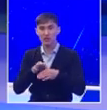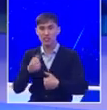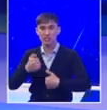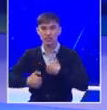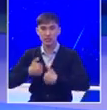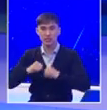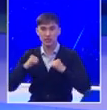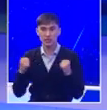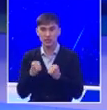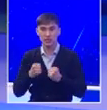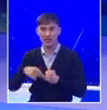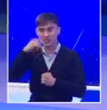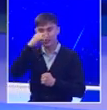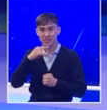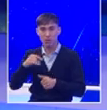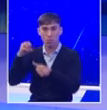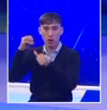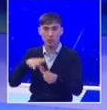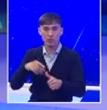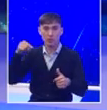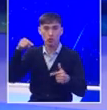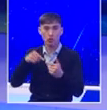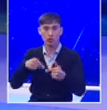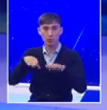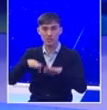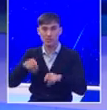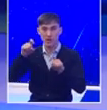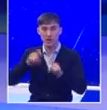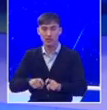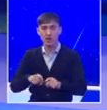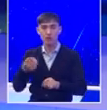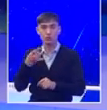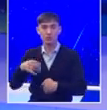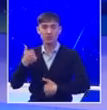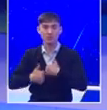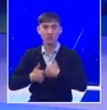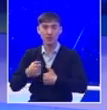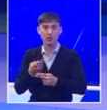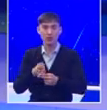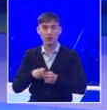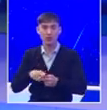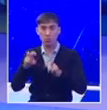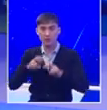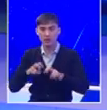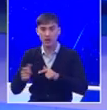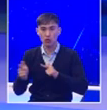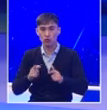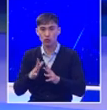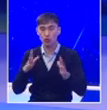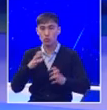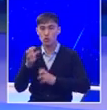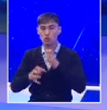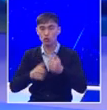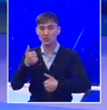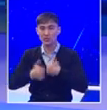по парапланеризмом на точность приземления в республиканском первенстве которой стала своеобразной проверка готовности крупным международным